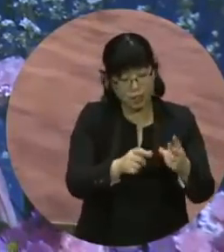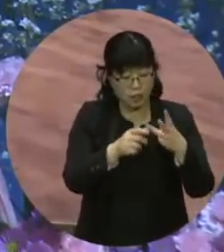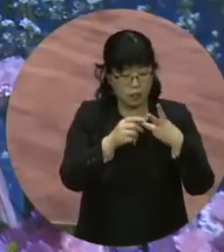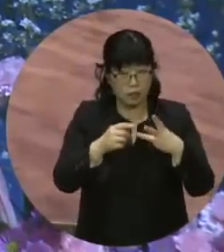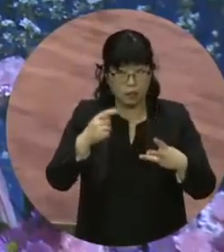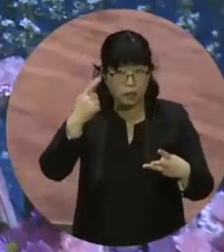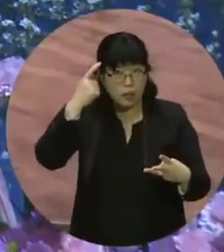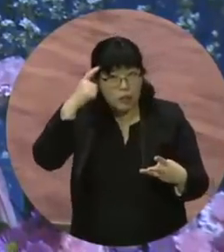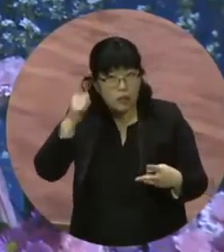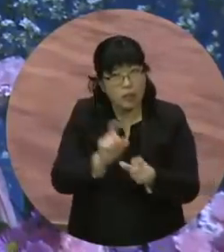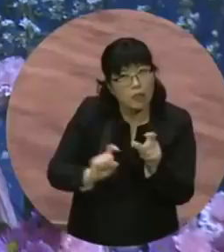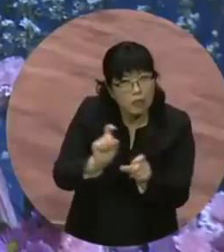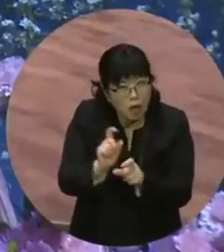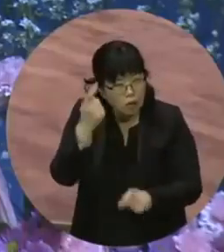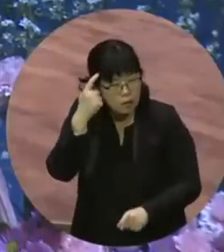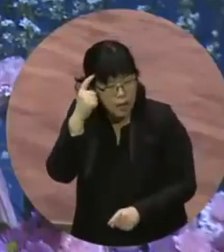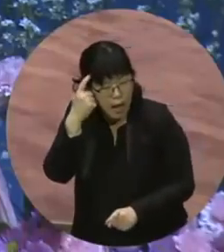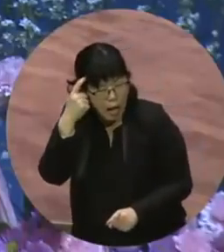복잡한 것은요,